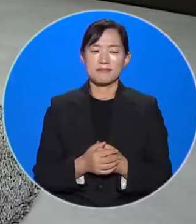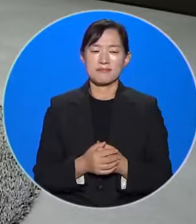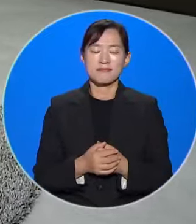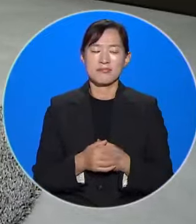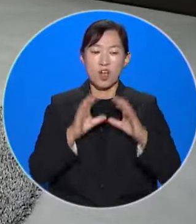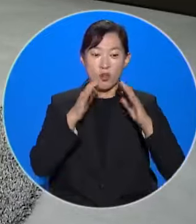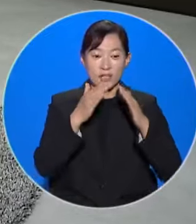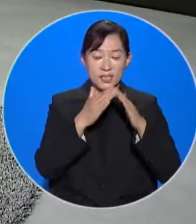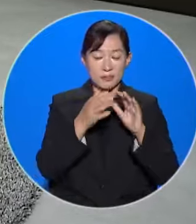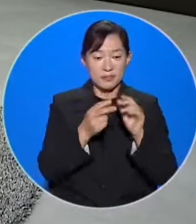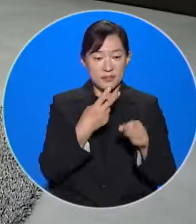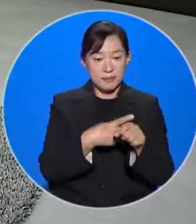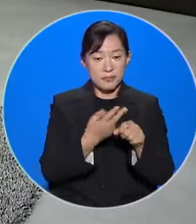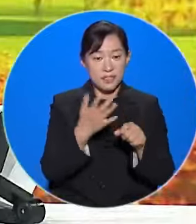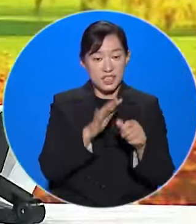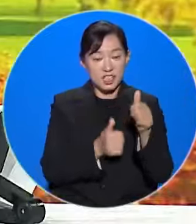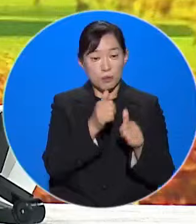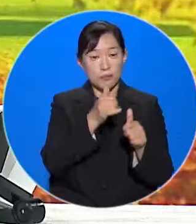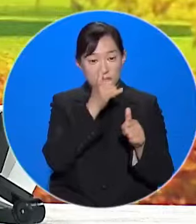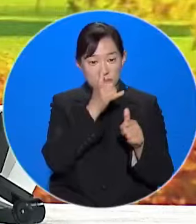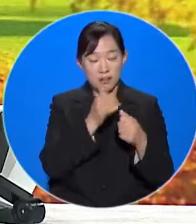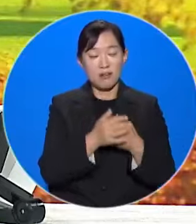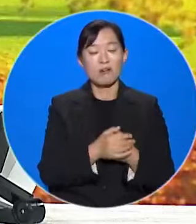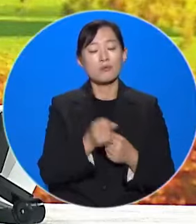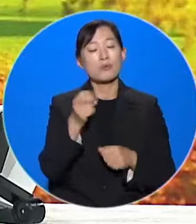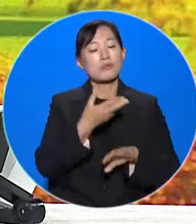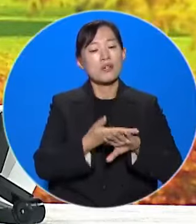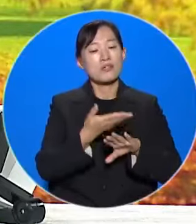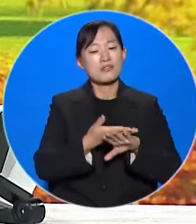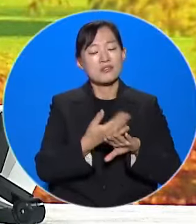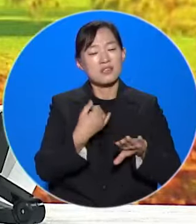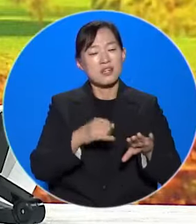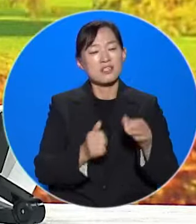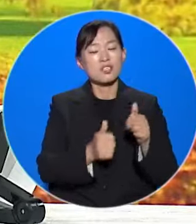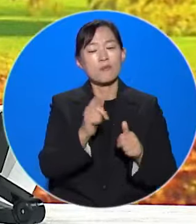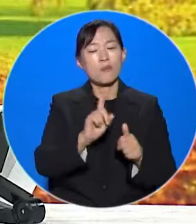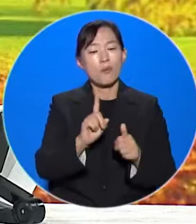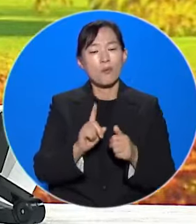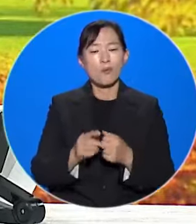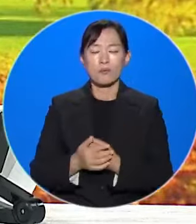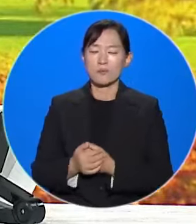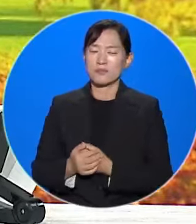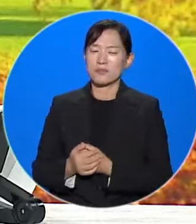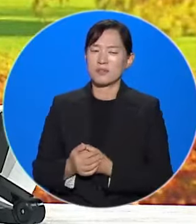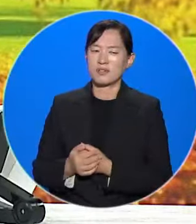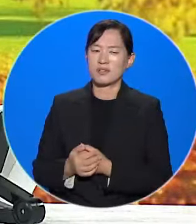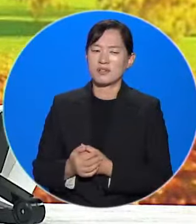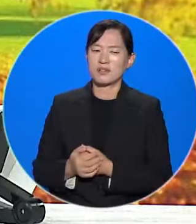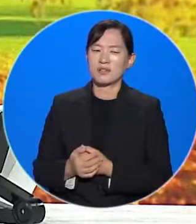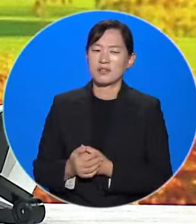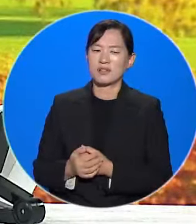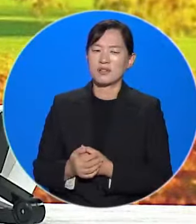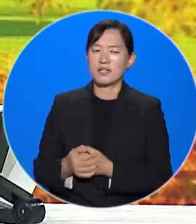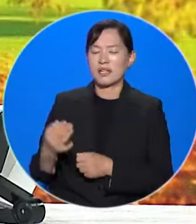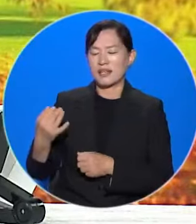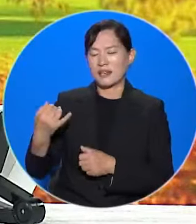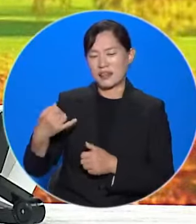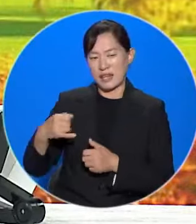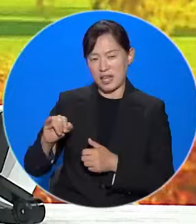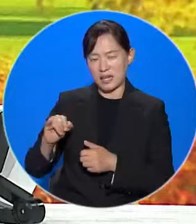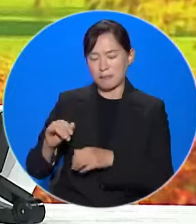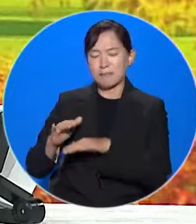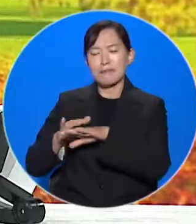예. 예. 그리고 또 혹시 다른 따님은 어떤 시험 보세요? 아, 피부과 선생님요. 아,